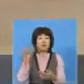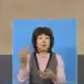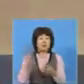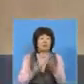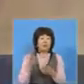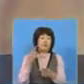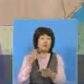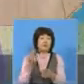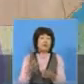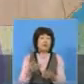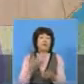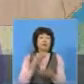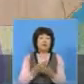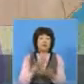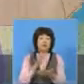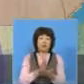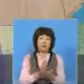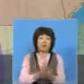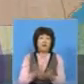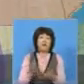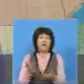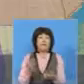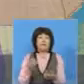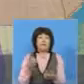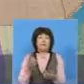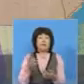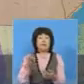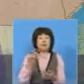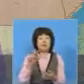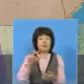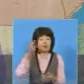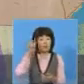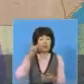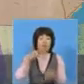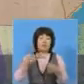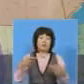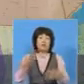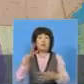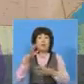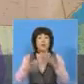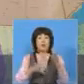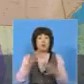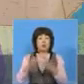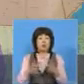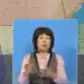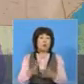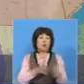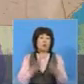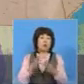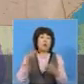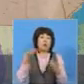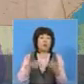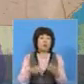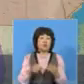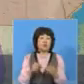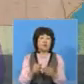нет собственного полипропилена. Железнодорожные пути есть. Западная Европа, Западный Китай проходят все международные пути. И здесь же в